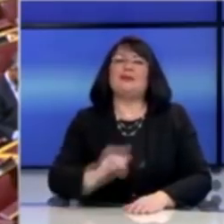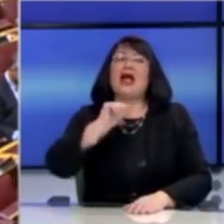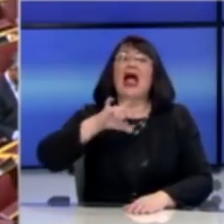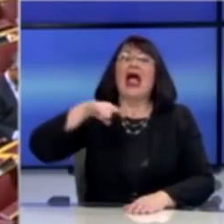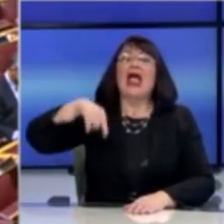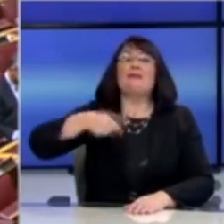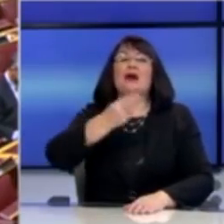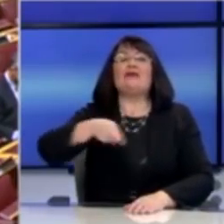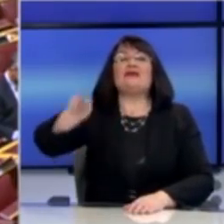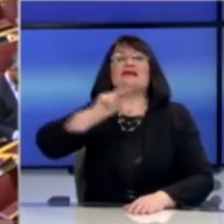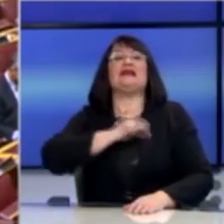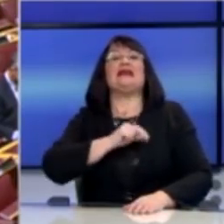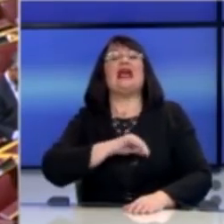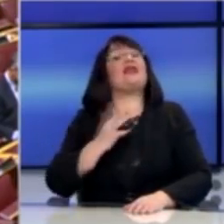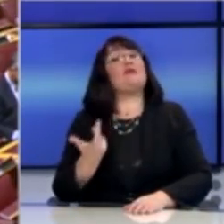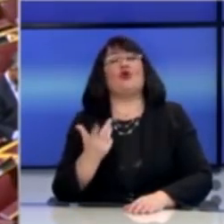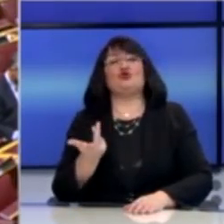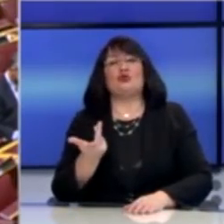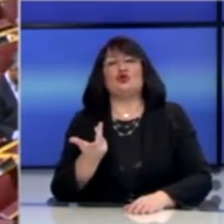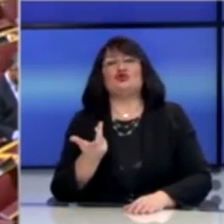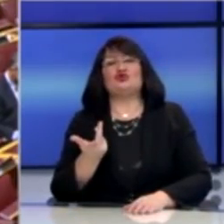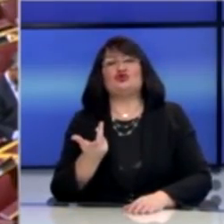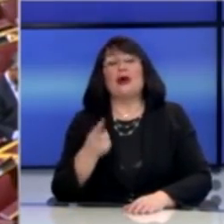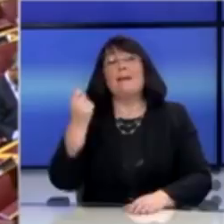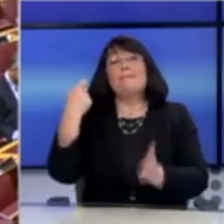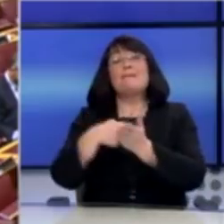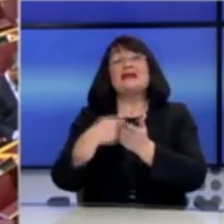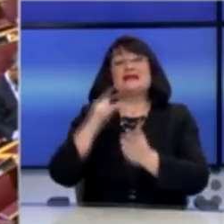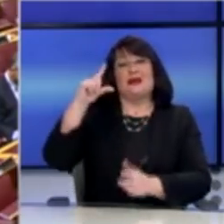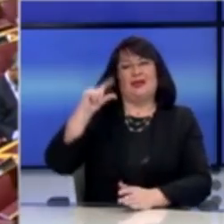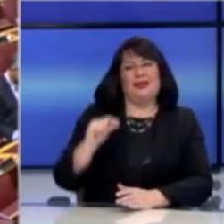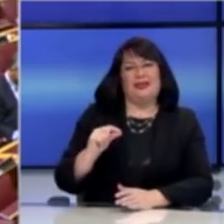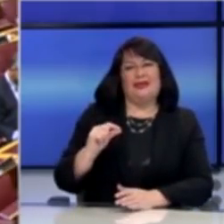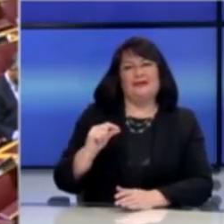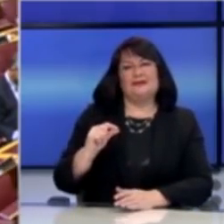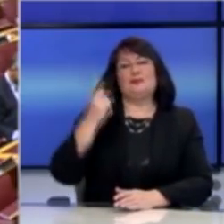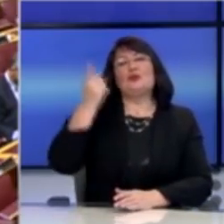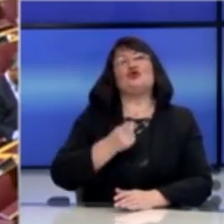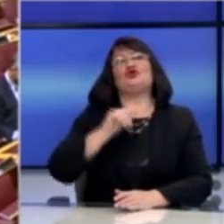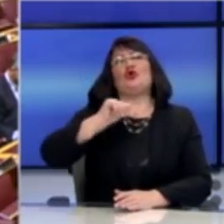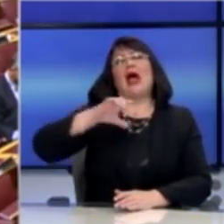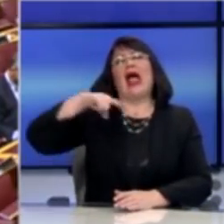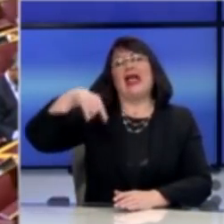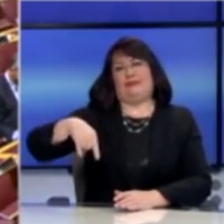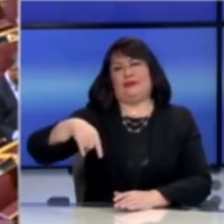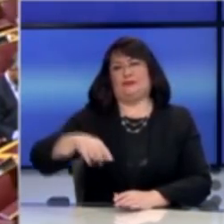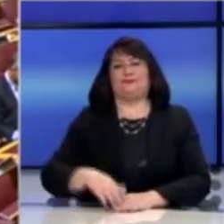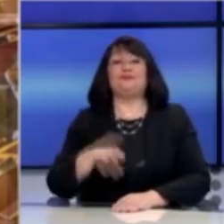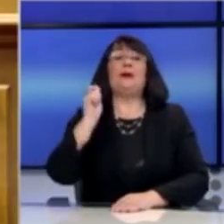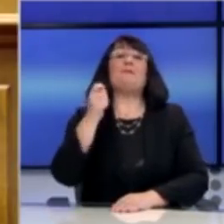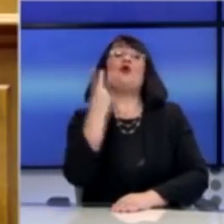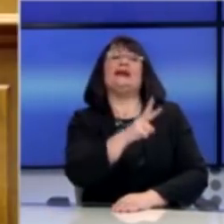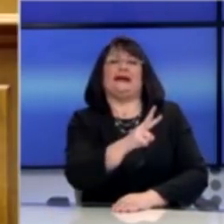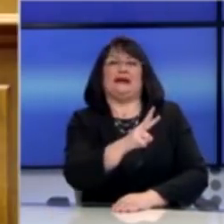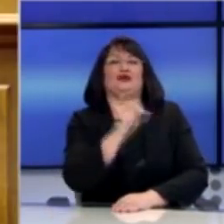ΑΕΠ, πώς θα γίνει αν δεν μειωθούν οι μισθοί των εργαζομένων ως ποσοστού του ΑΕΠ. Αυτή είναι η πολιτική